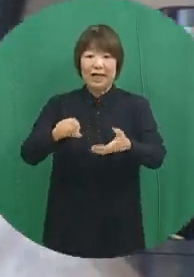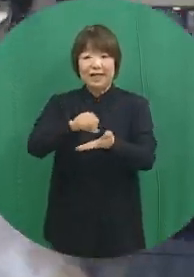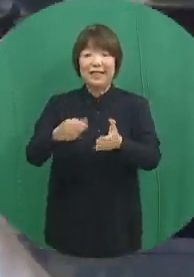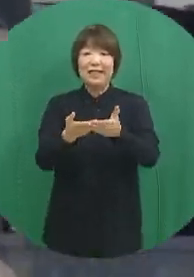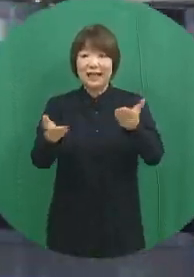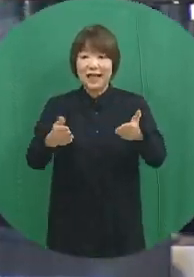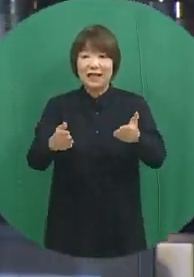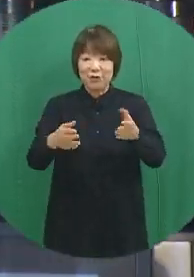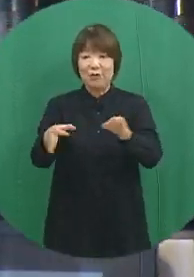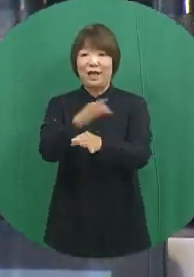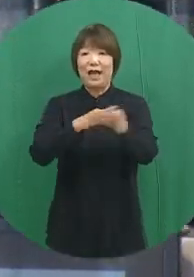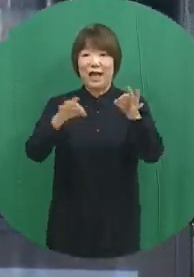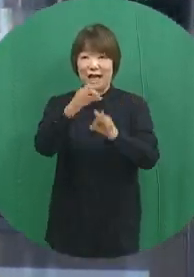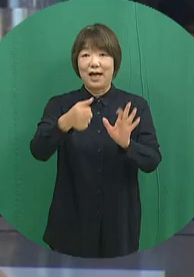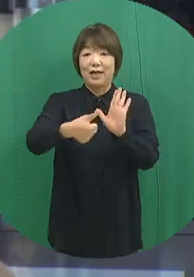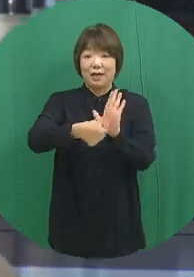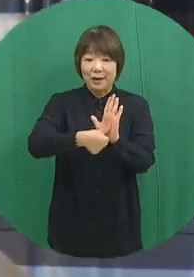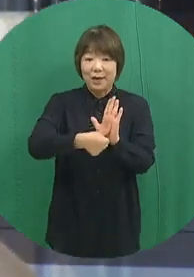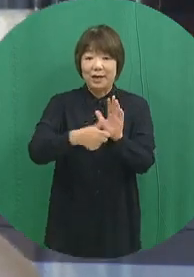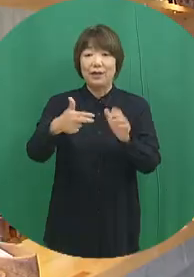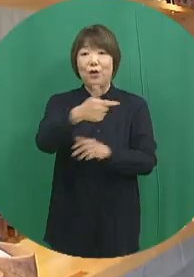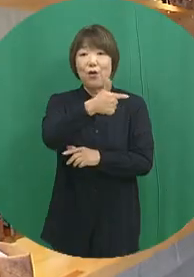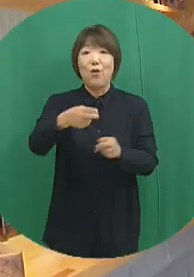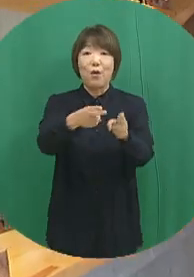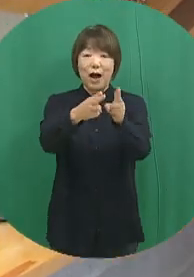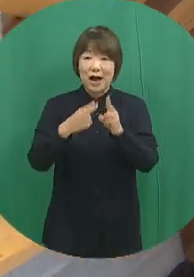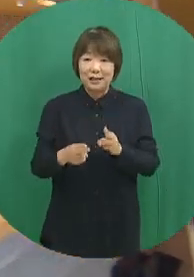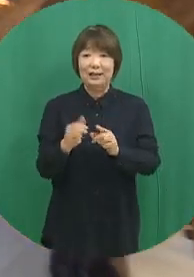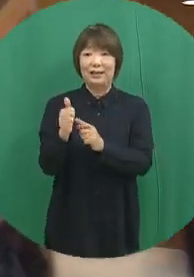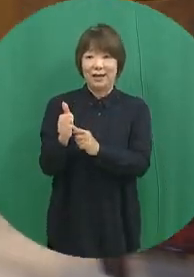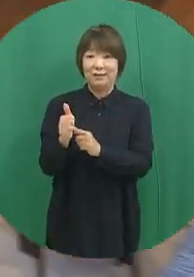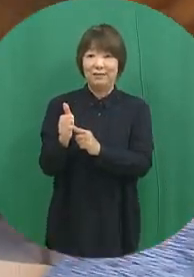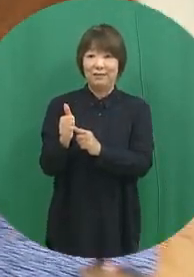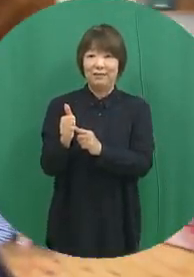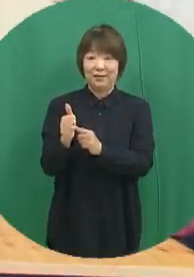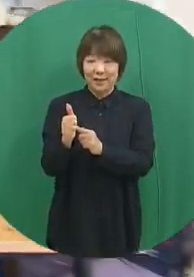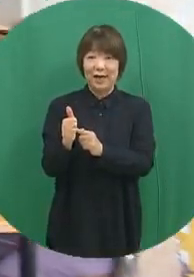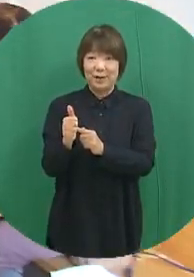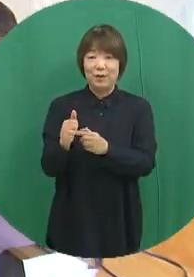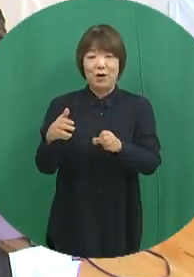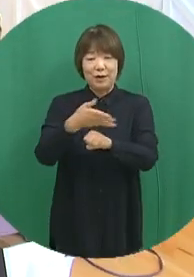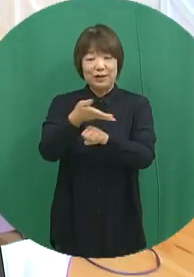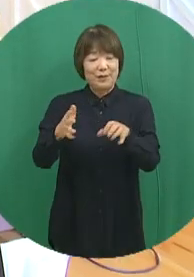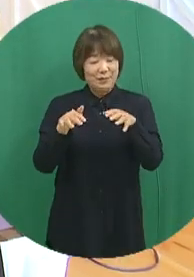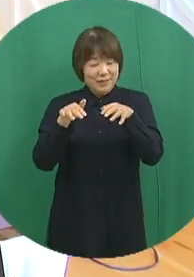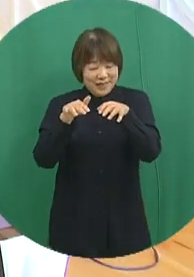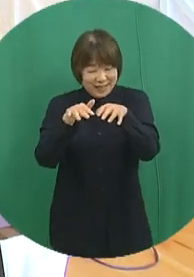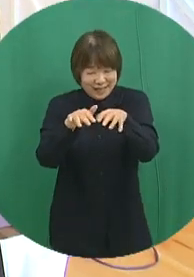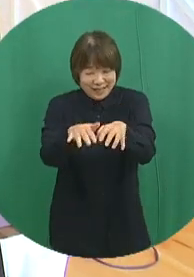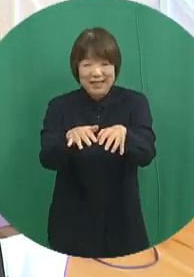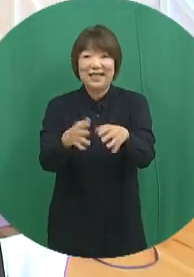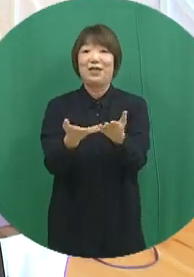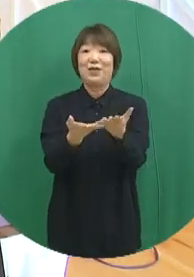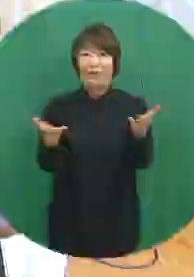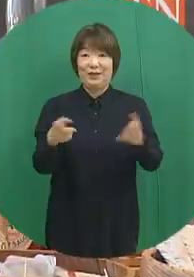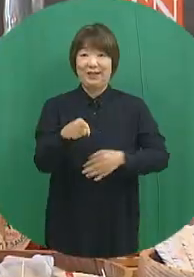営する大橋健太郎さん。スタイリッシュな雰囲気から島で人気のスポットです